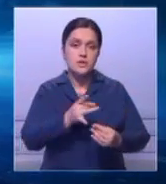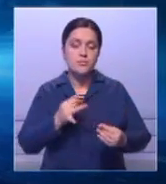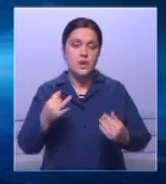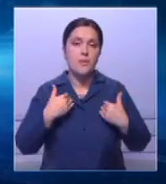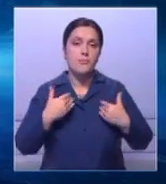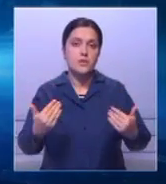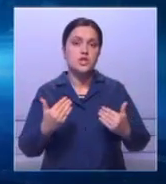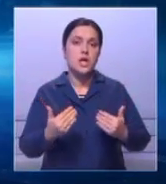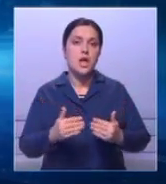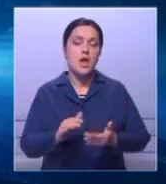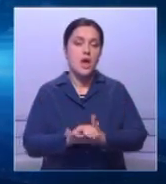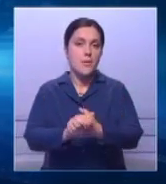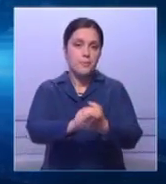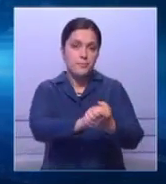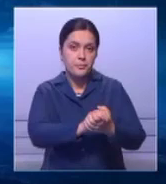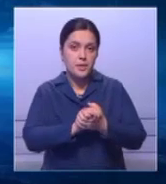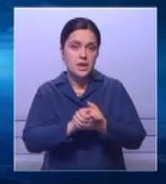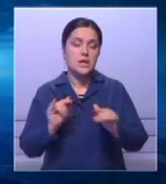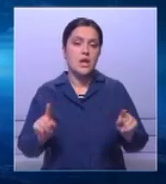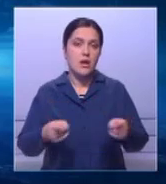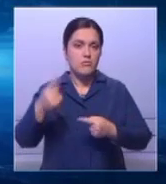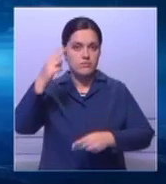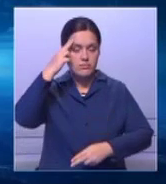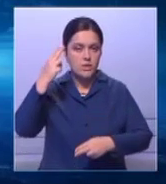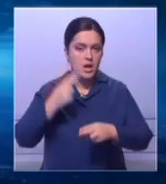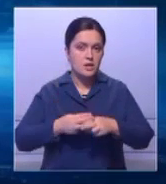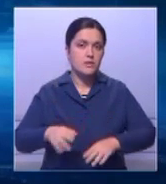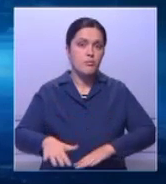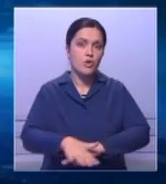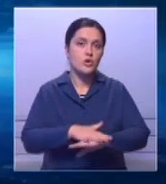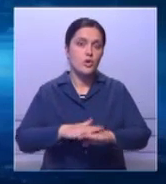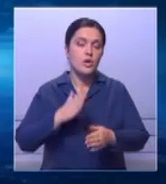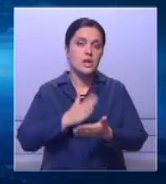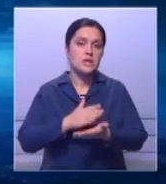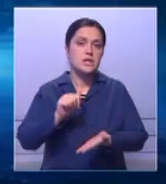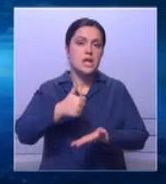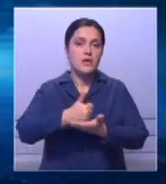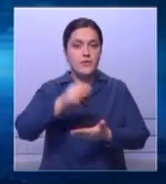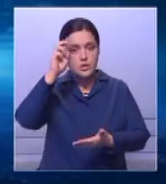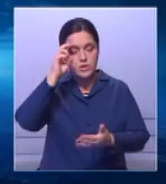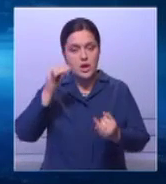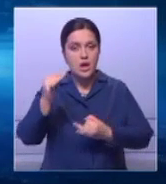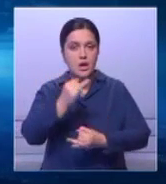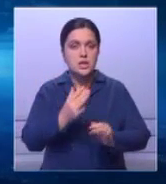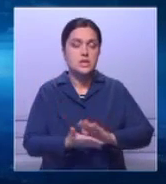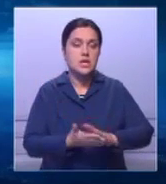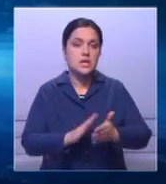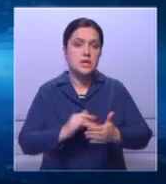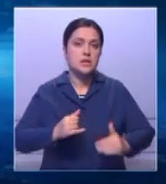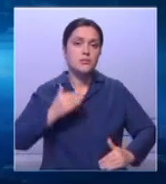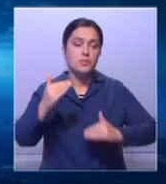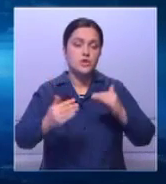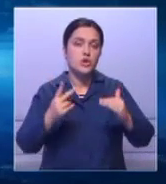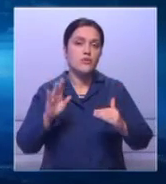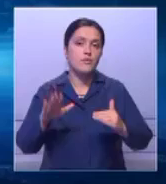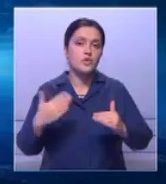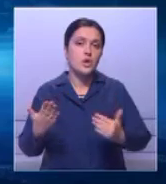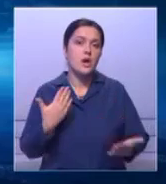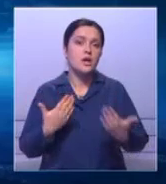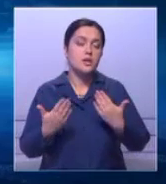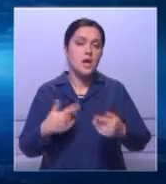национальным праздником Днем Республики и пожелал мира и процветания братскому народу. Главы государств обсудили состояние